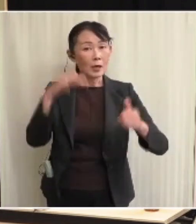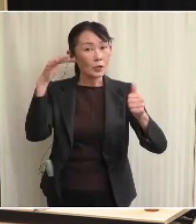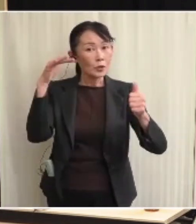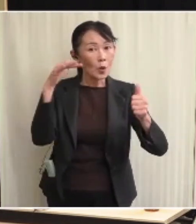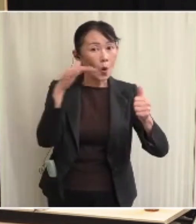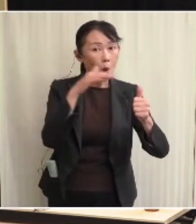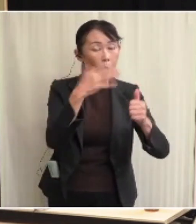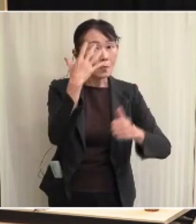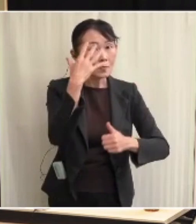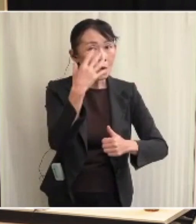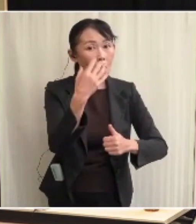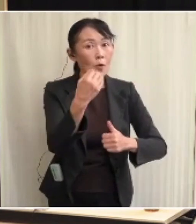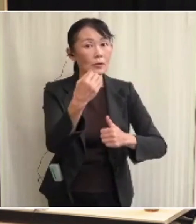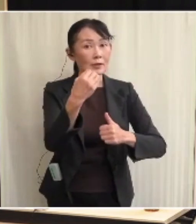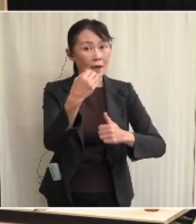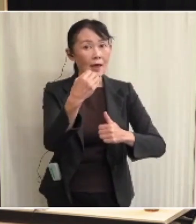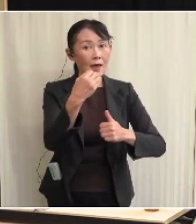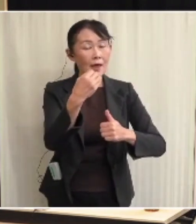というところでございます。